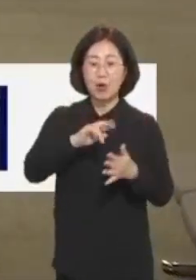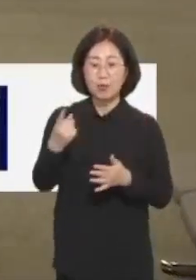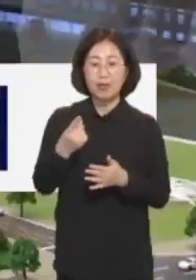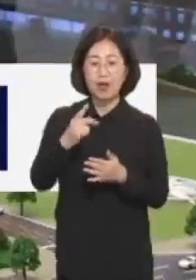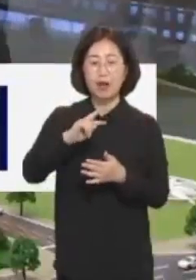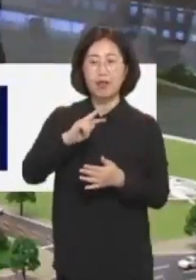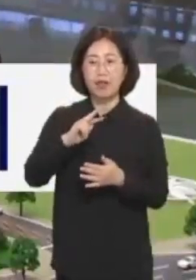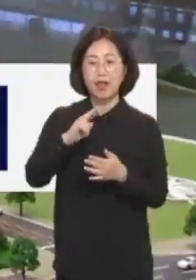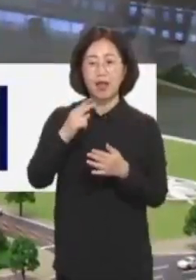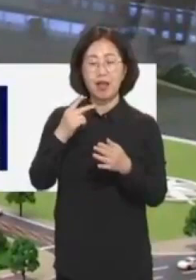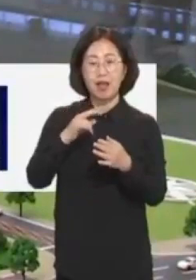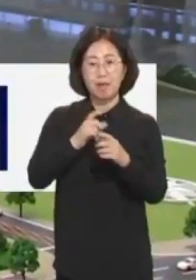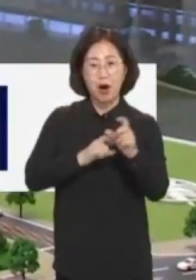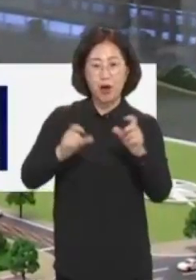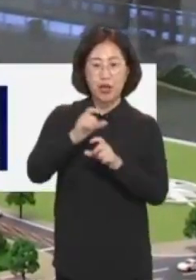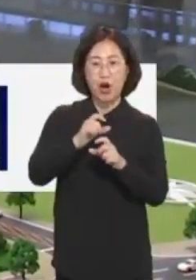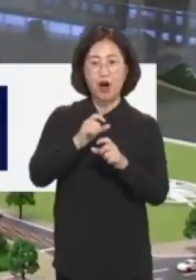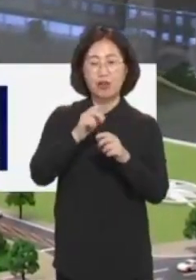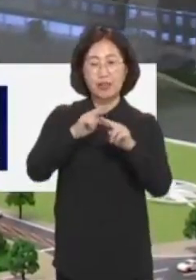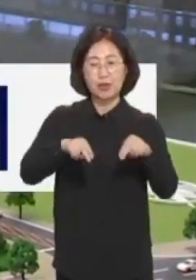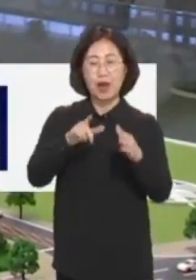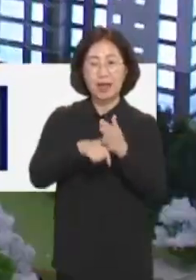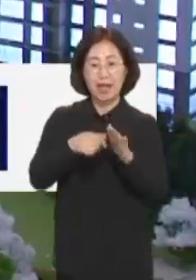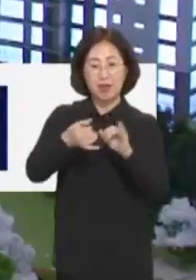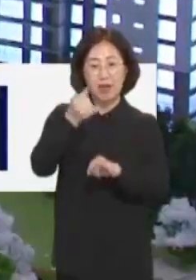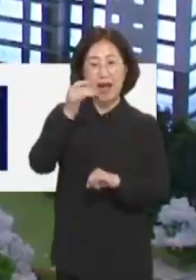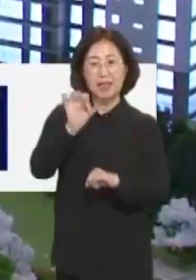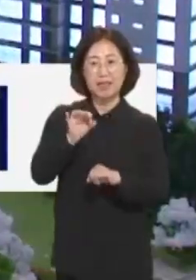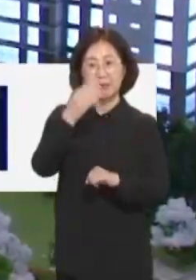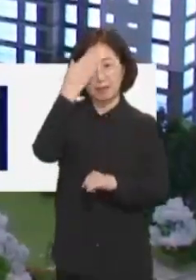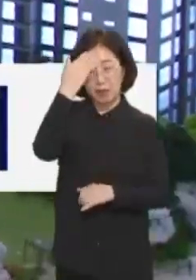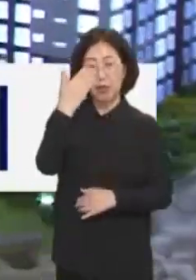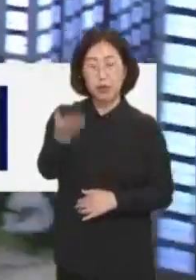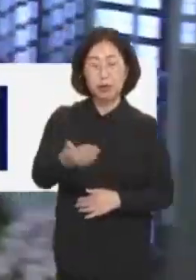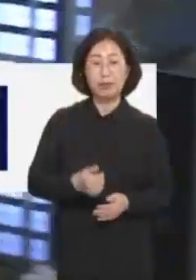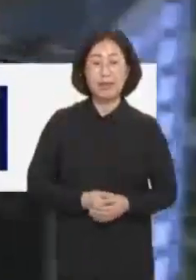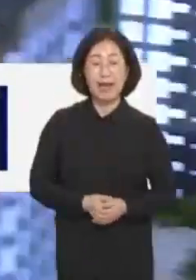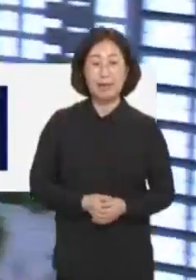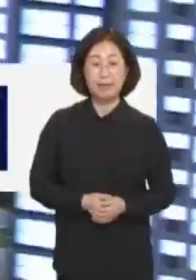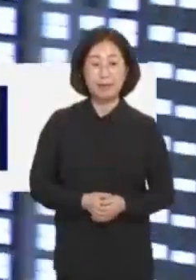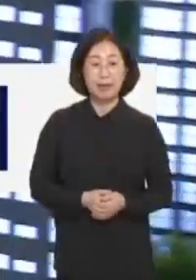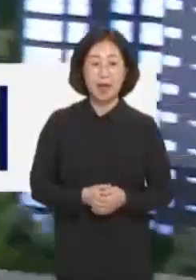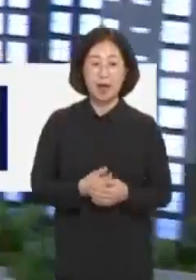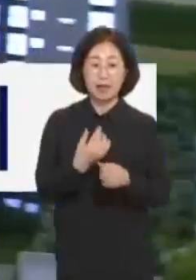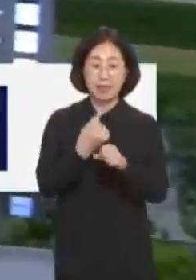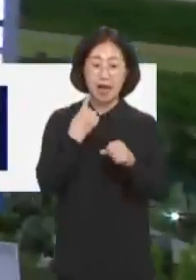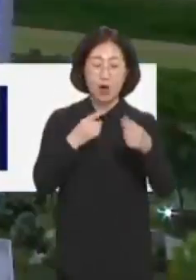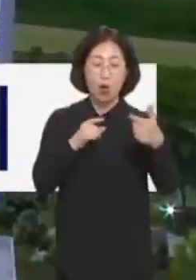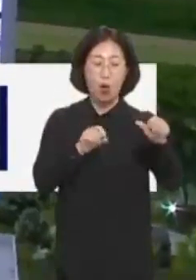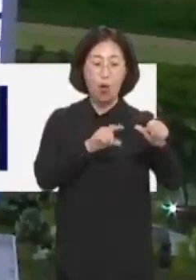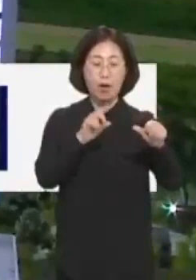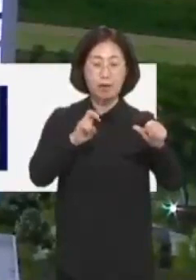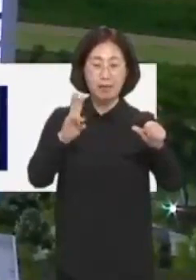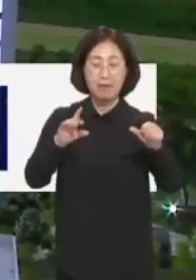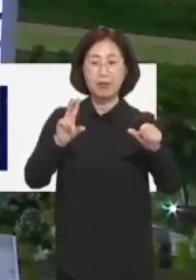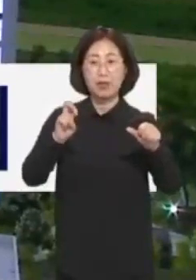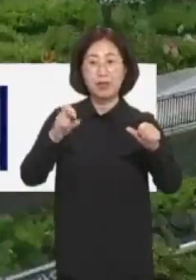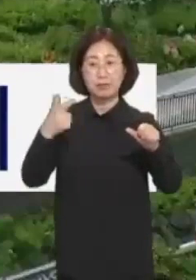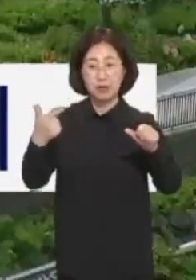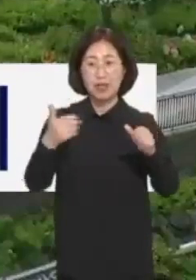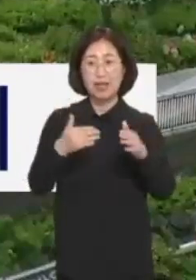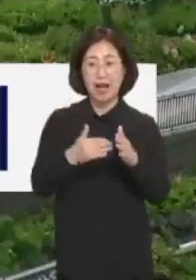시 발생하는 위약금을 면제해 주기로 했습니다. 도시공사에 따르면 지난 5월 24일부터